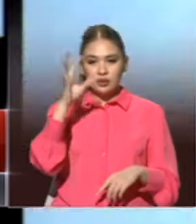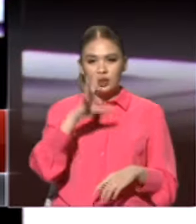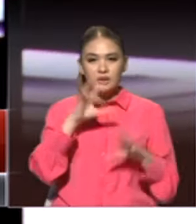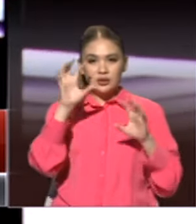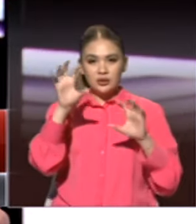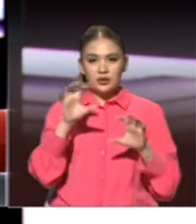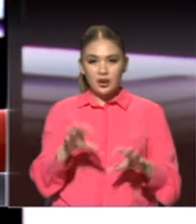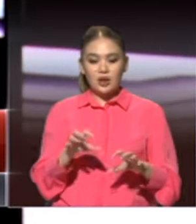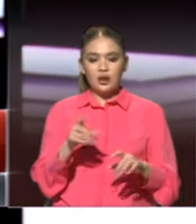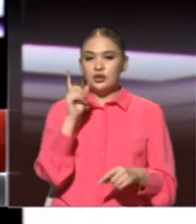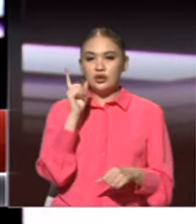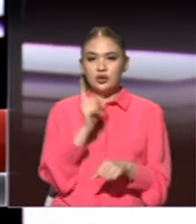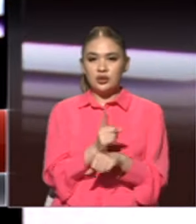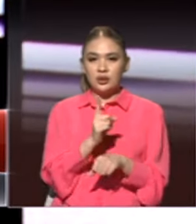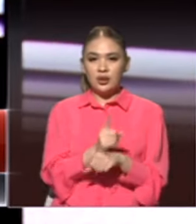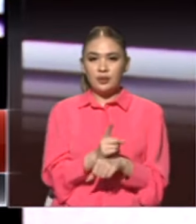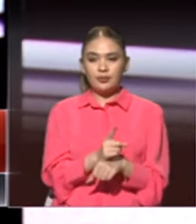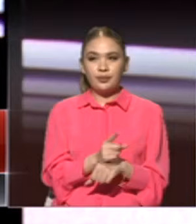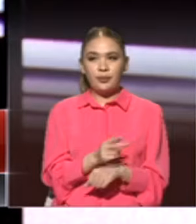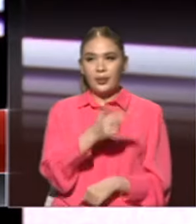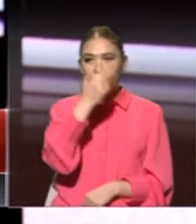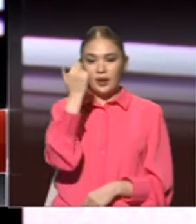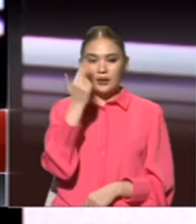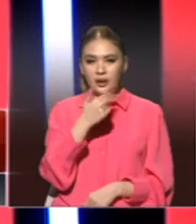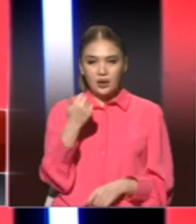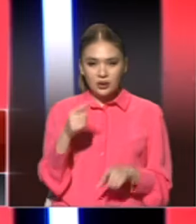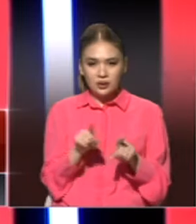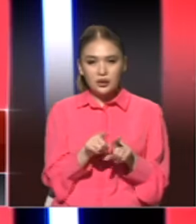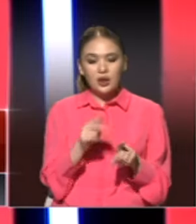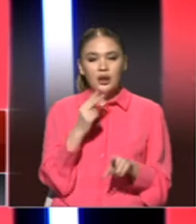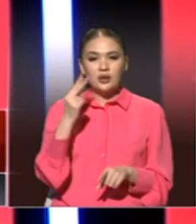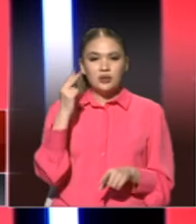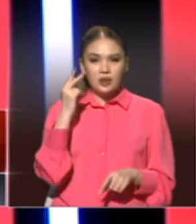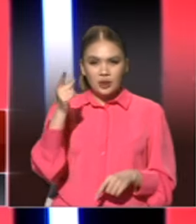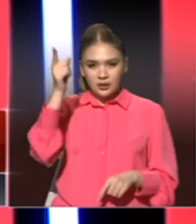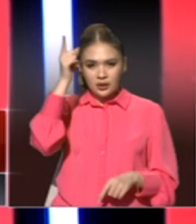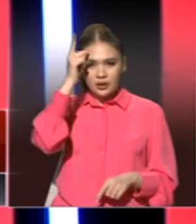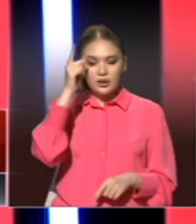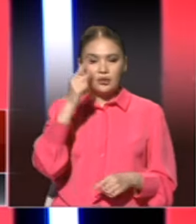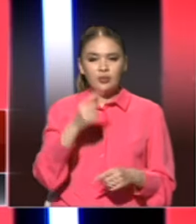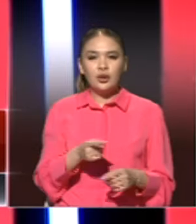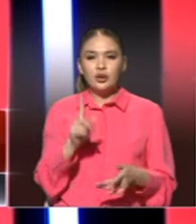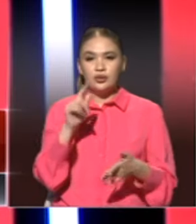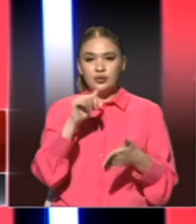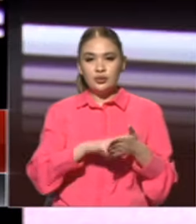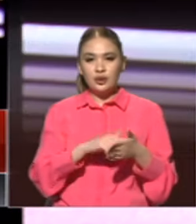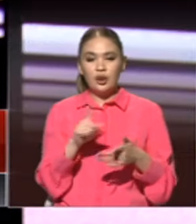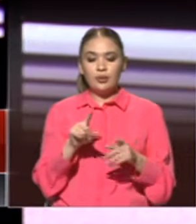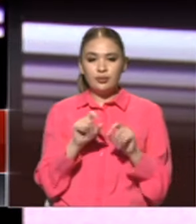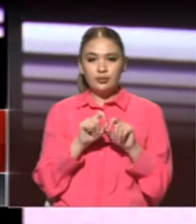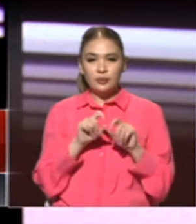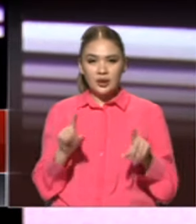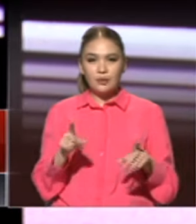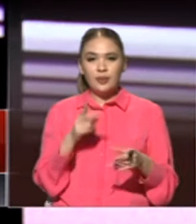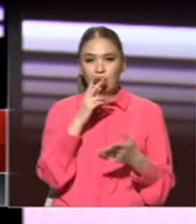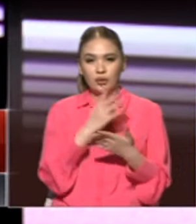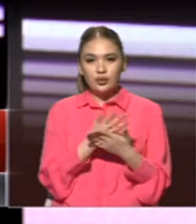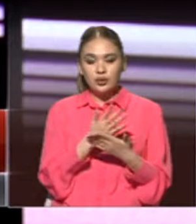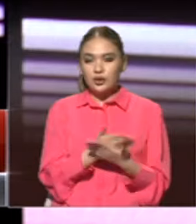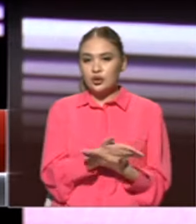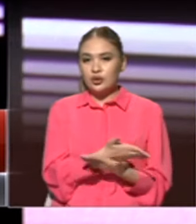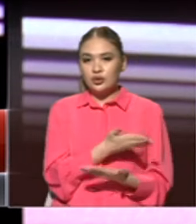тыйым салынған. Тыйым салынды. Қытайда ғана емес, Италияда да сондай. Италияда, Японияда солай, себебі ол мектептегі көрсеткішті көрсетпейді.